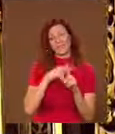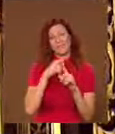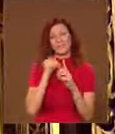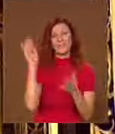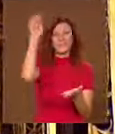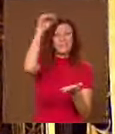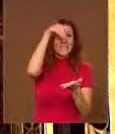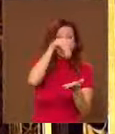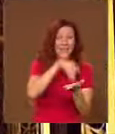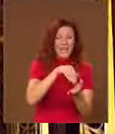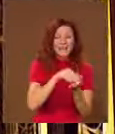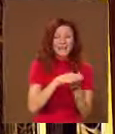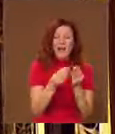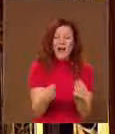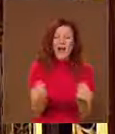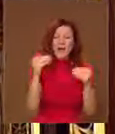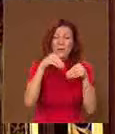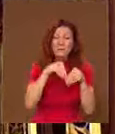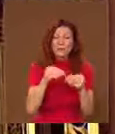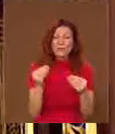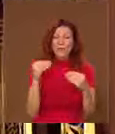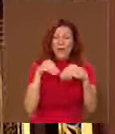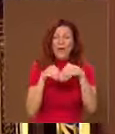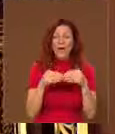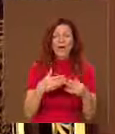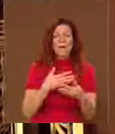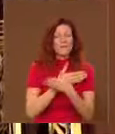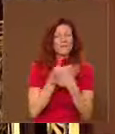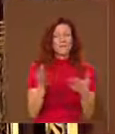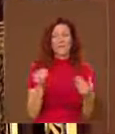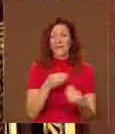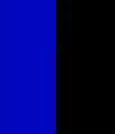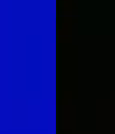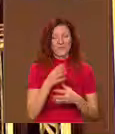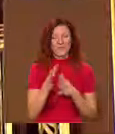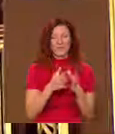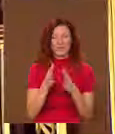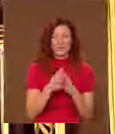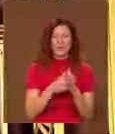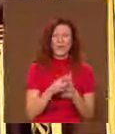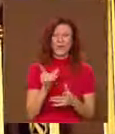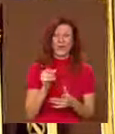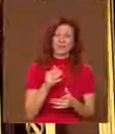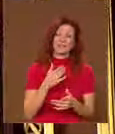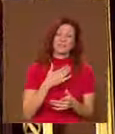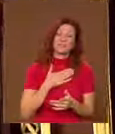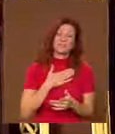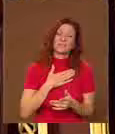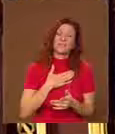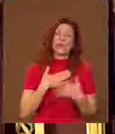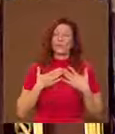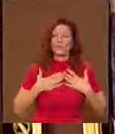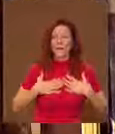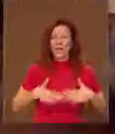приобщава своите верни служители към светите тайни, към своето тяло